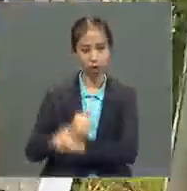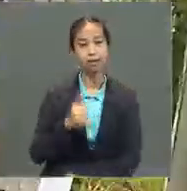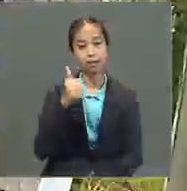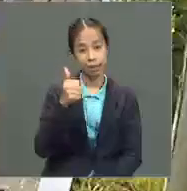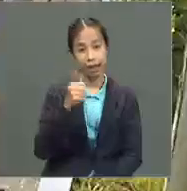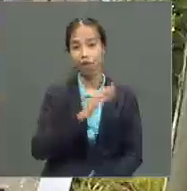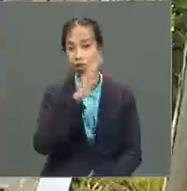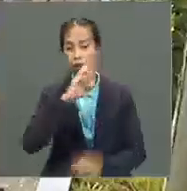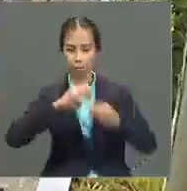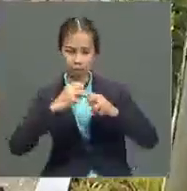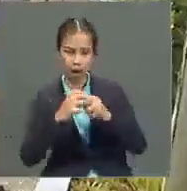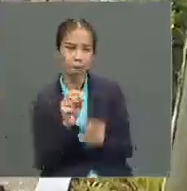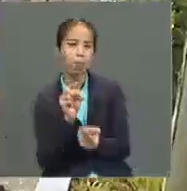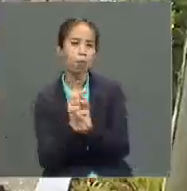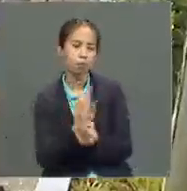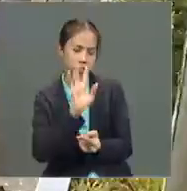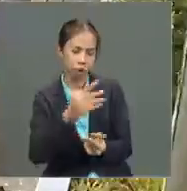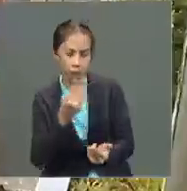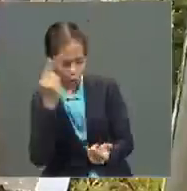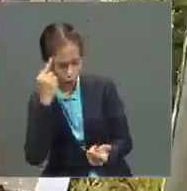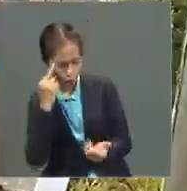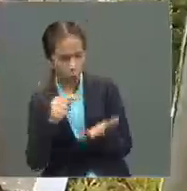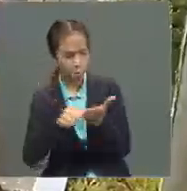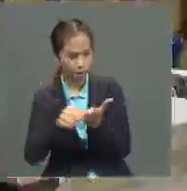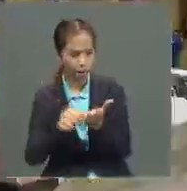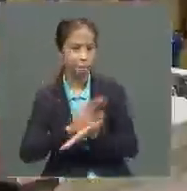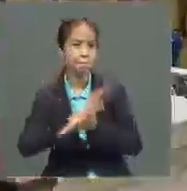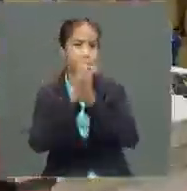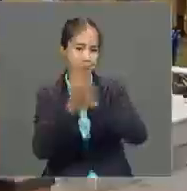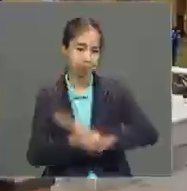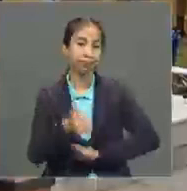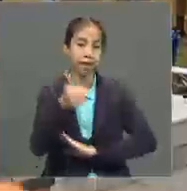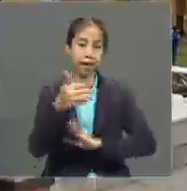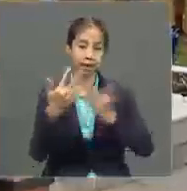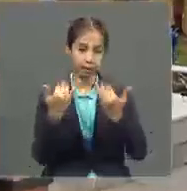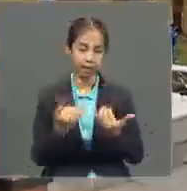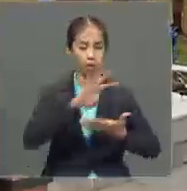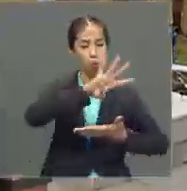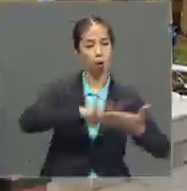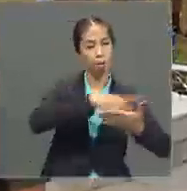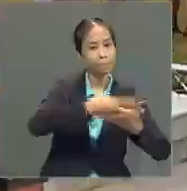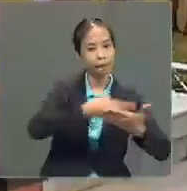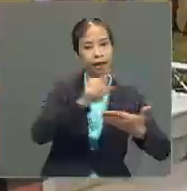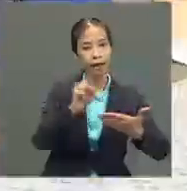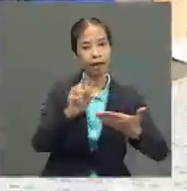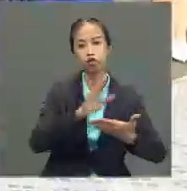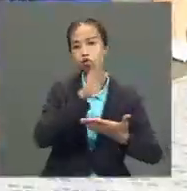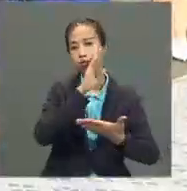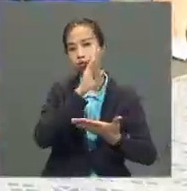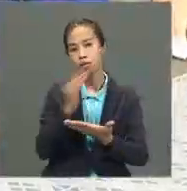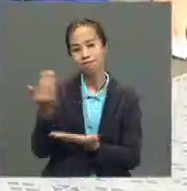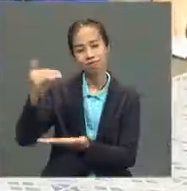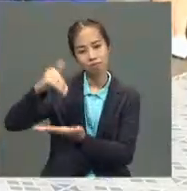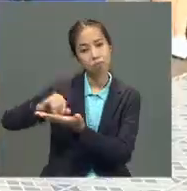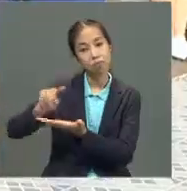ากมีปัญหาเกิดขึ้นเนี่ยจะสามารถแก้ไขได้อย่างทันท่วงทีสำหรับแผนรับมือนะครับถ้ากรณีที่มีการแพร่ระบาดเกิด